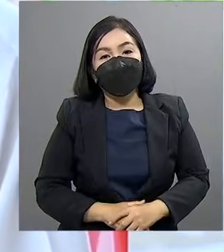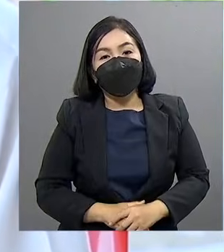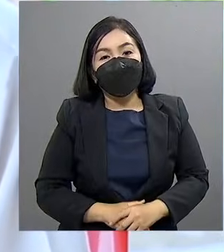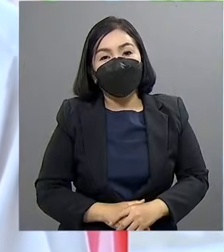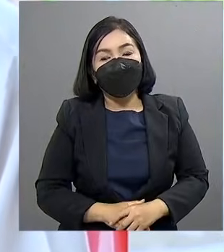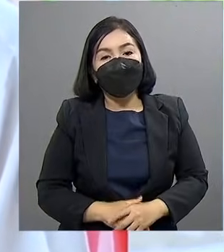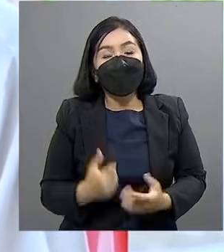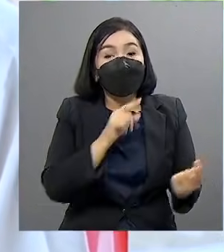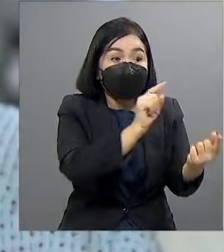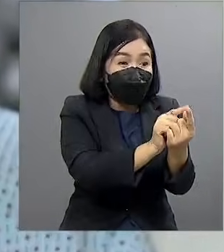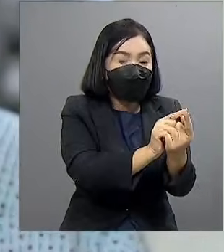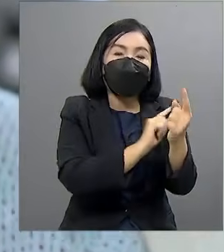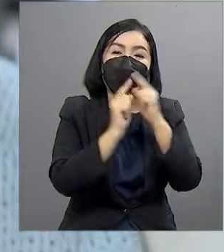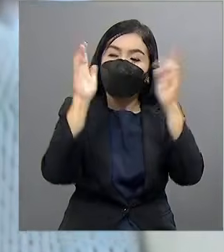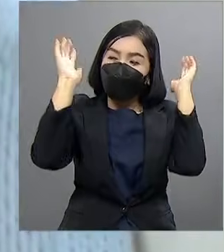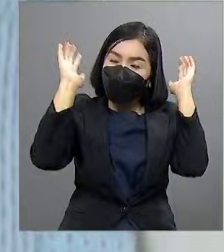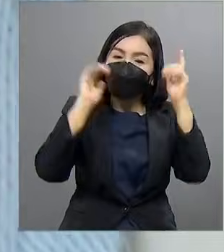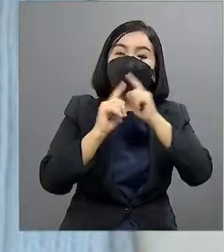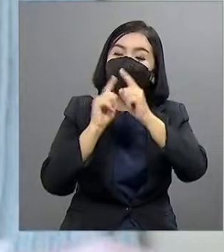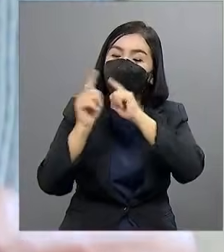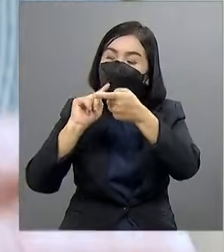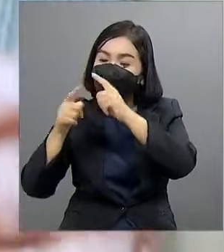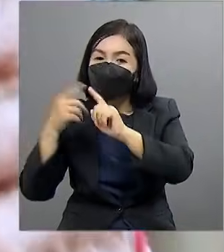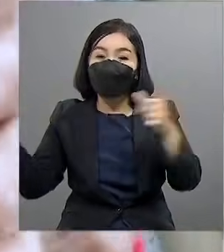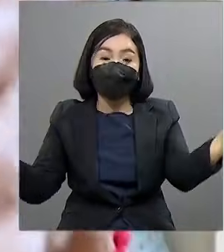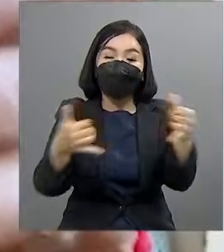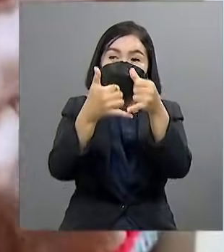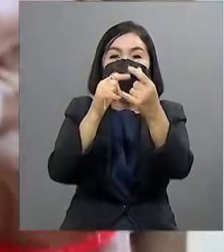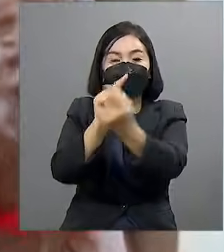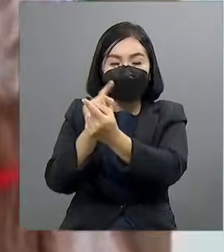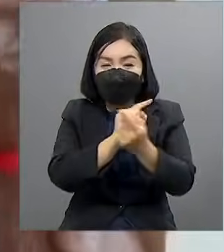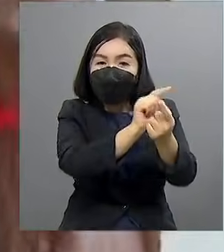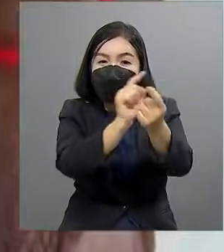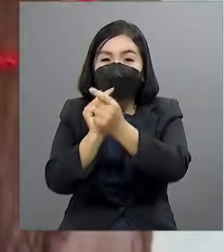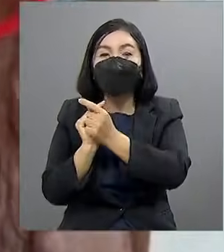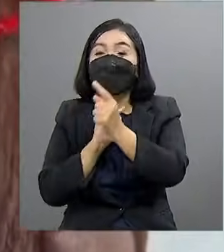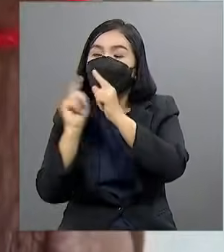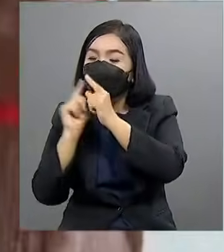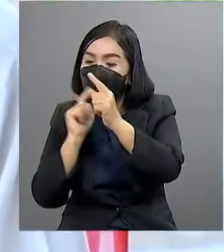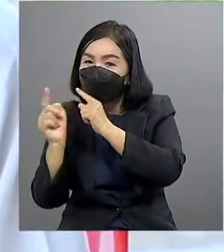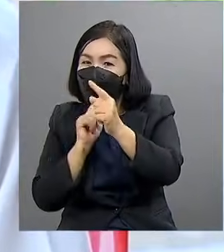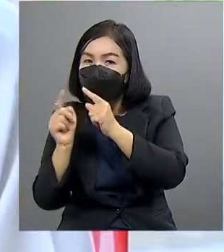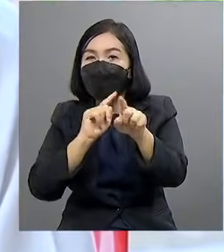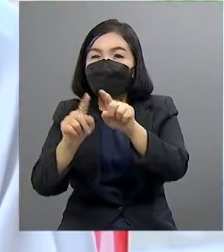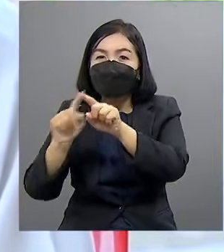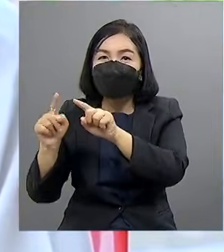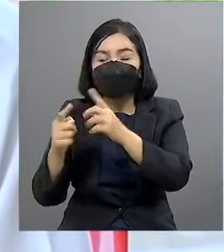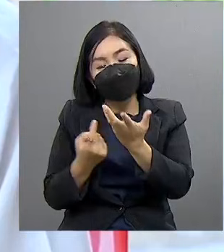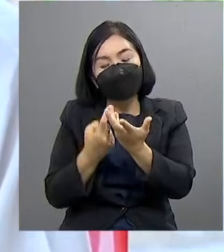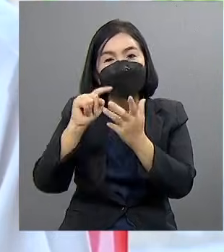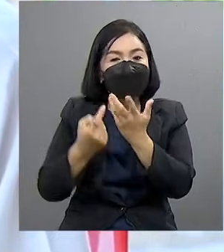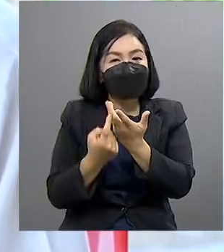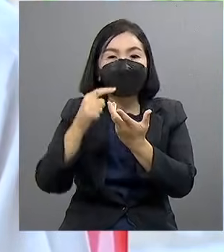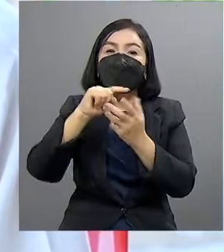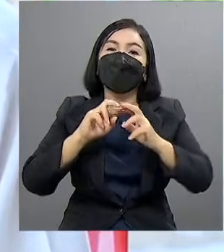เพื่อนฝูงนิบัวหลายคนมาหาเดียวนิบัวมีปัญหาแต่ก็สวยเดี๋ยวแก้ไขอยู่นี่แหละสั่นทิพเข้ากับถาม